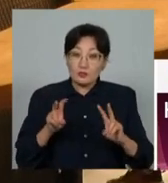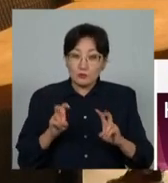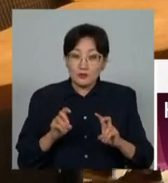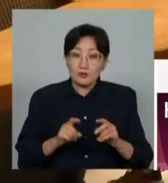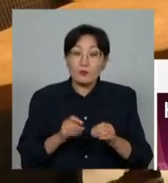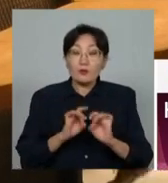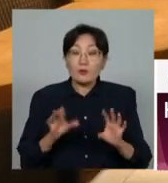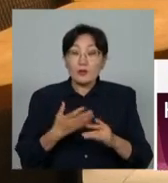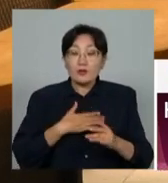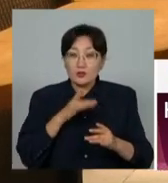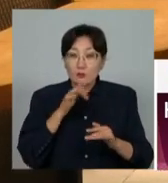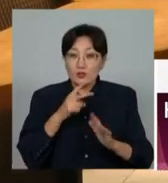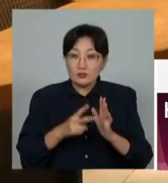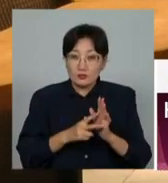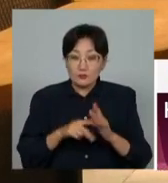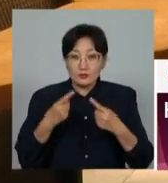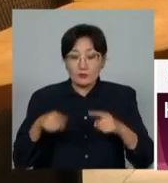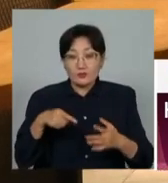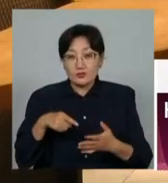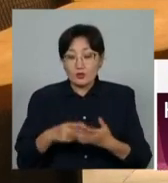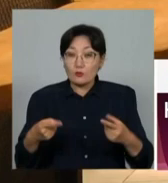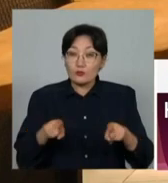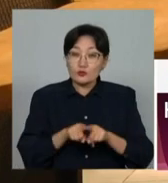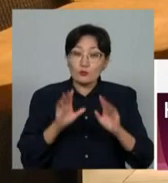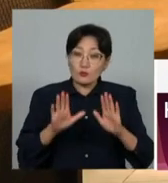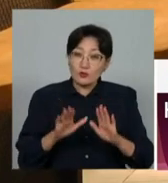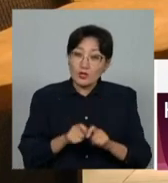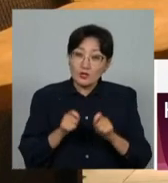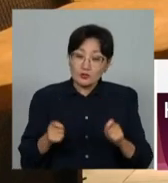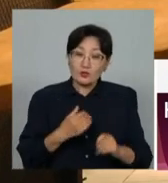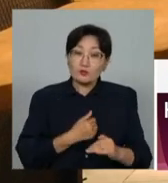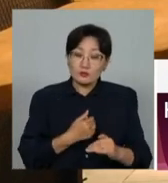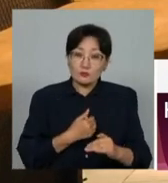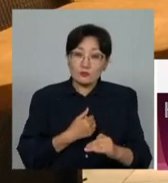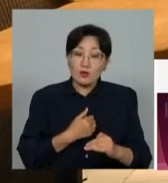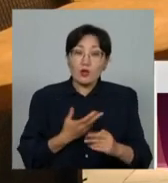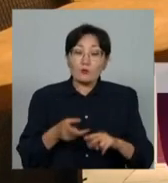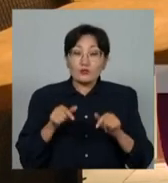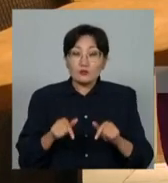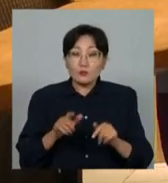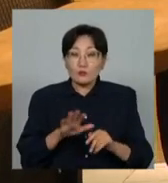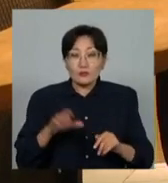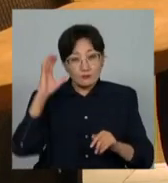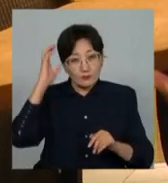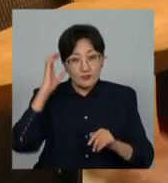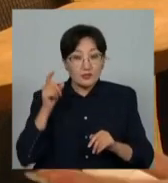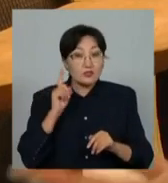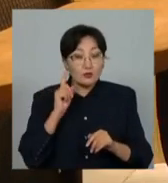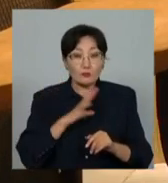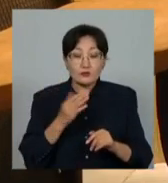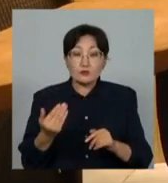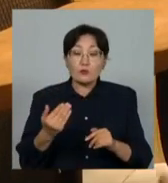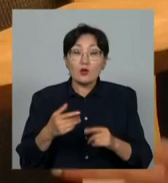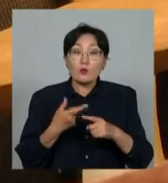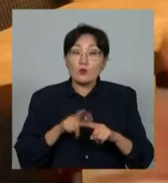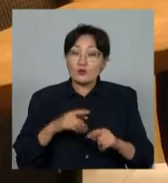қозғайды. Менің жасым 17-де. Басқа қалаларда да осындай көрмелер ашылса жақсы болар еді. Бұл жерде біз психологты тыңдадық. Ол бізге